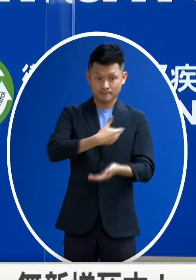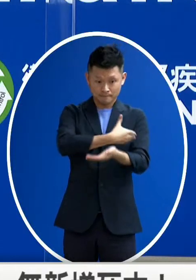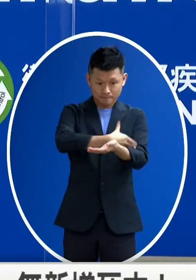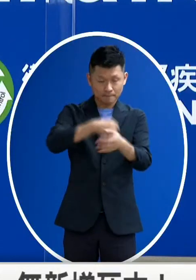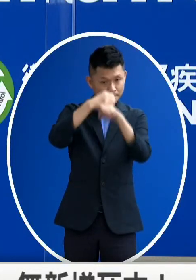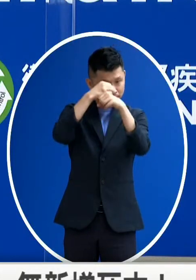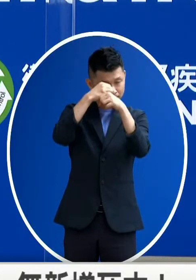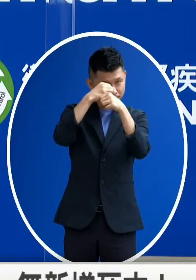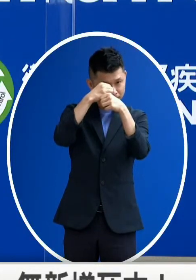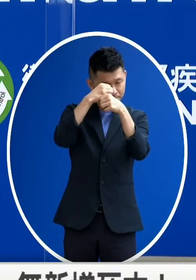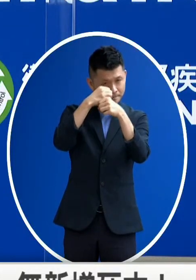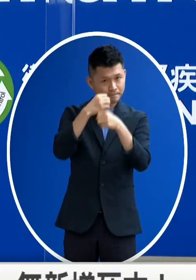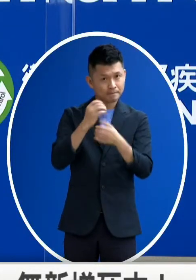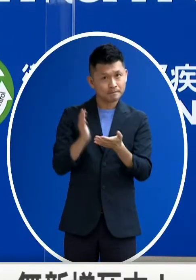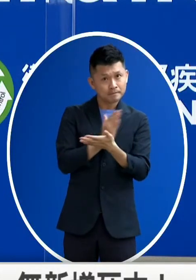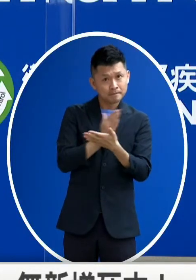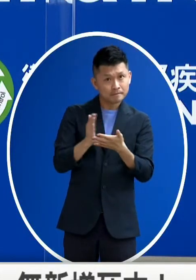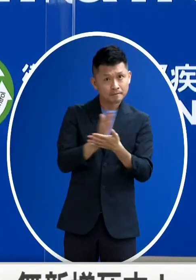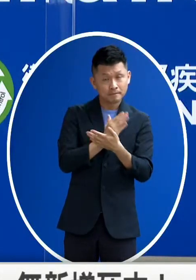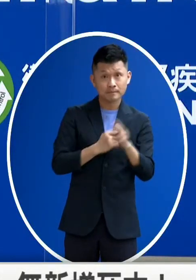看起来像是他的